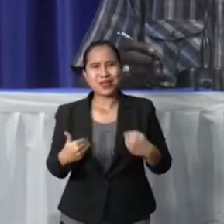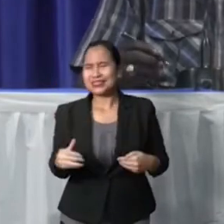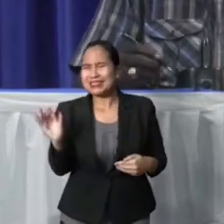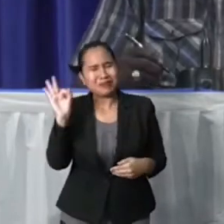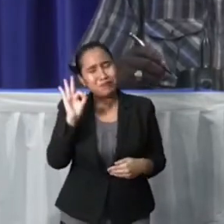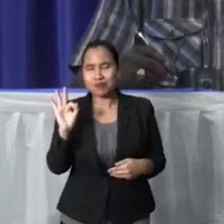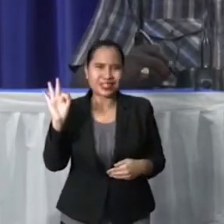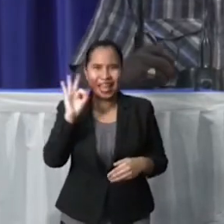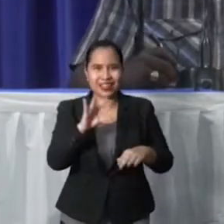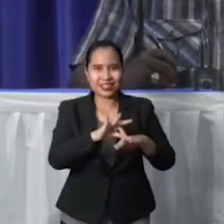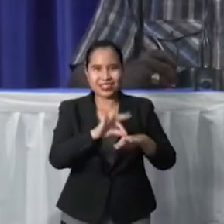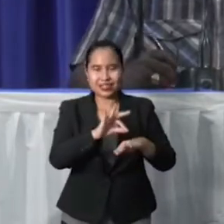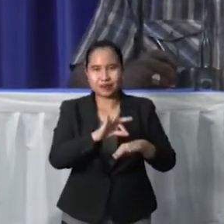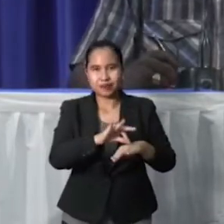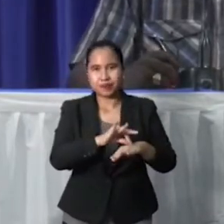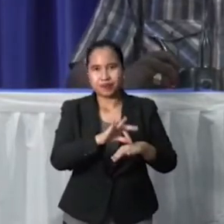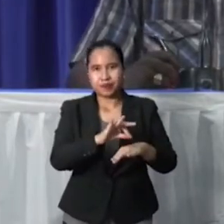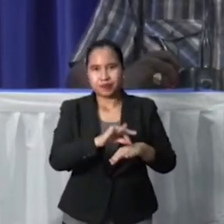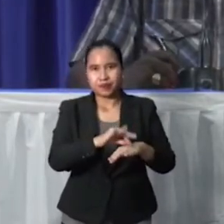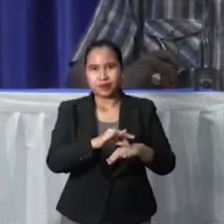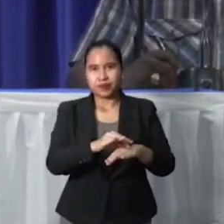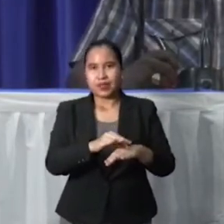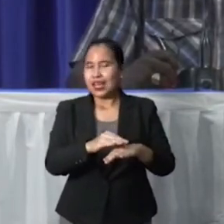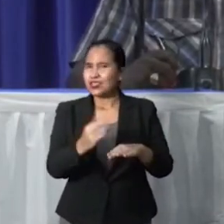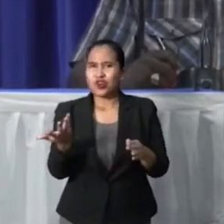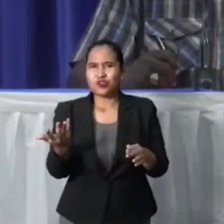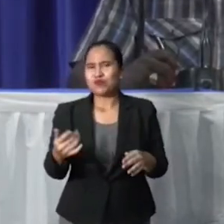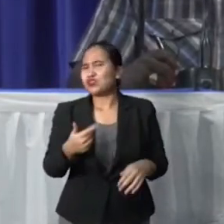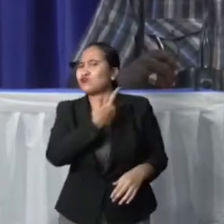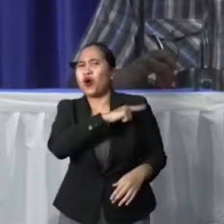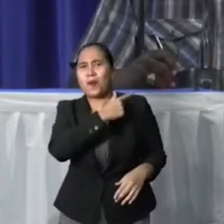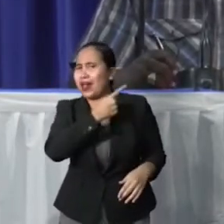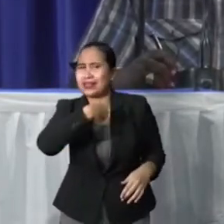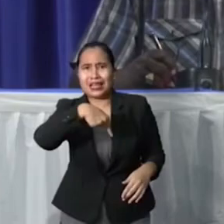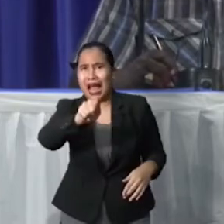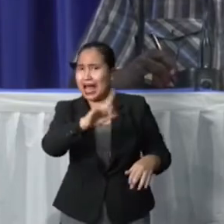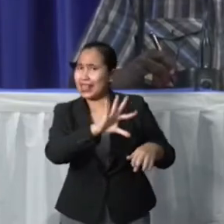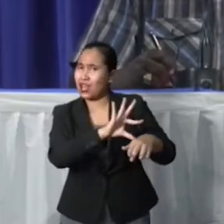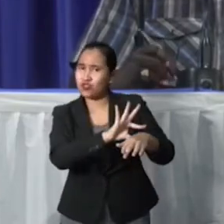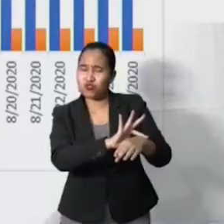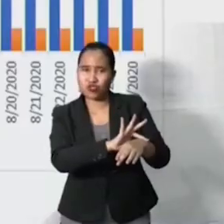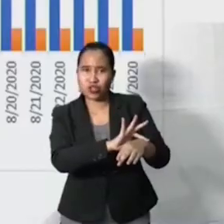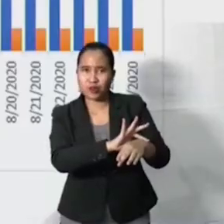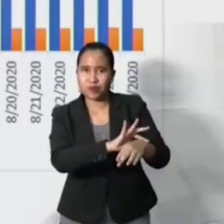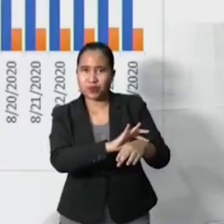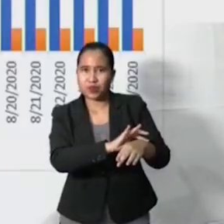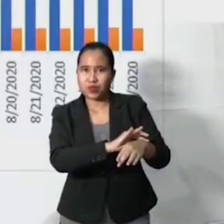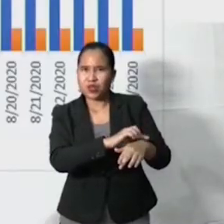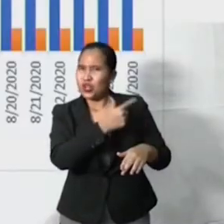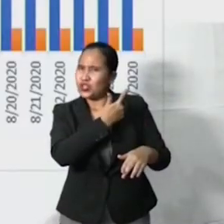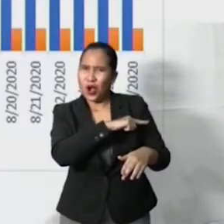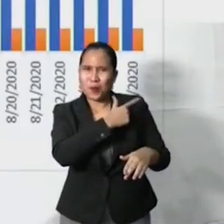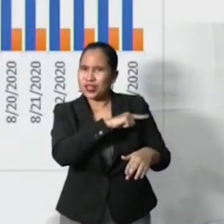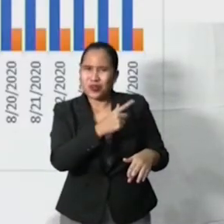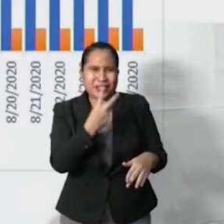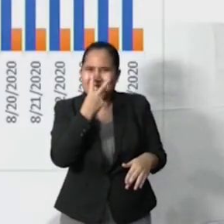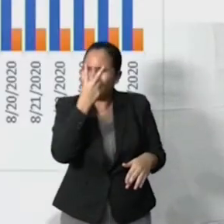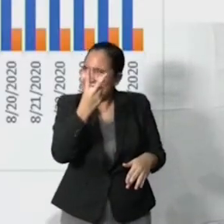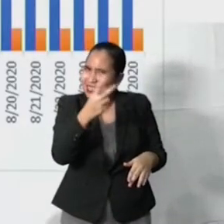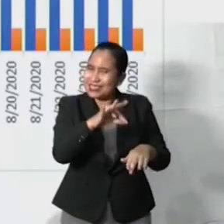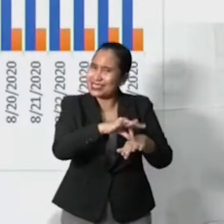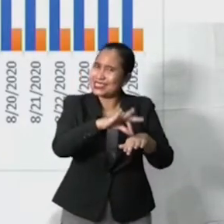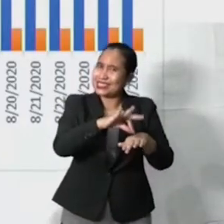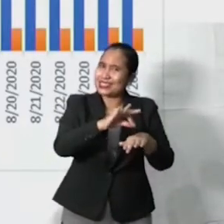zijn, in normale omstandigheden niet naar de dokter zouden gaan en in normale omstandigheden niet opgemerkt zouden worden als